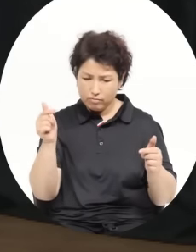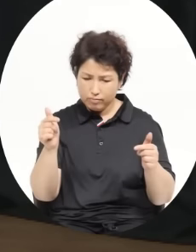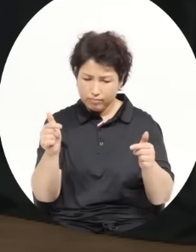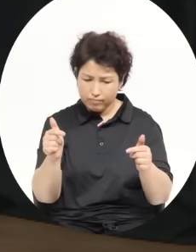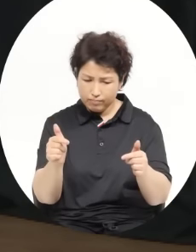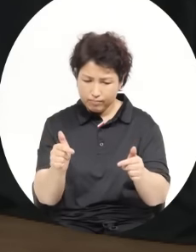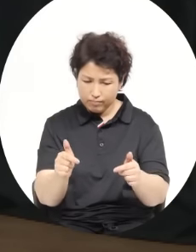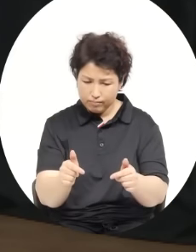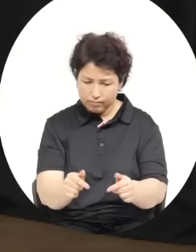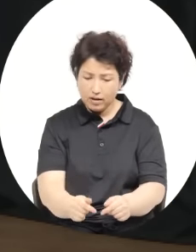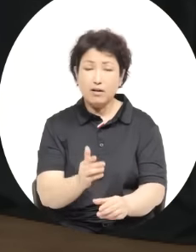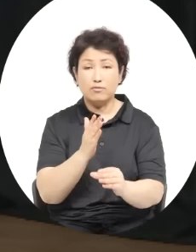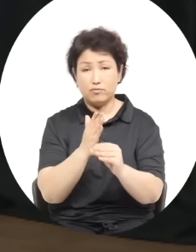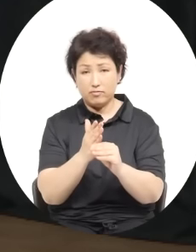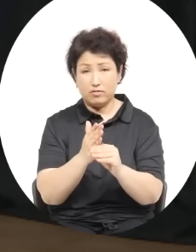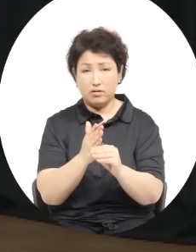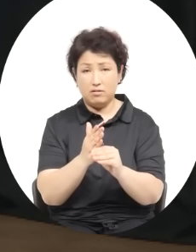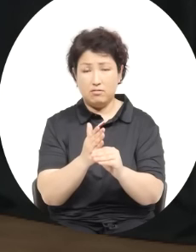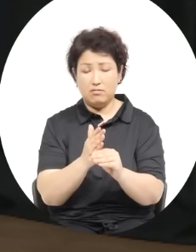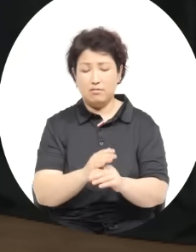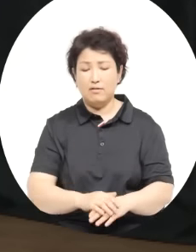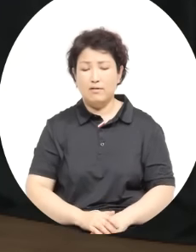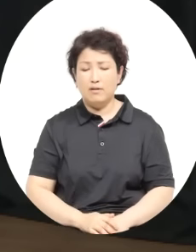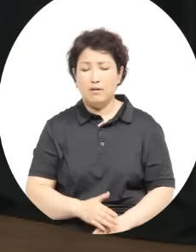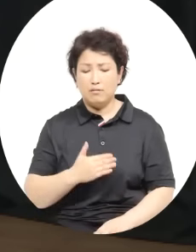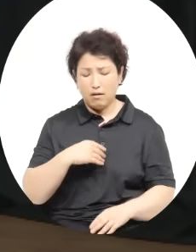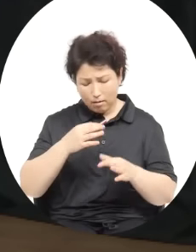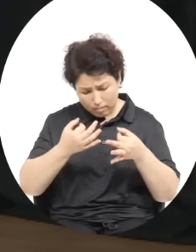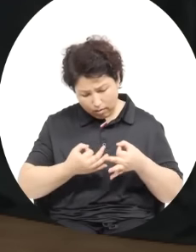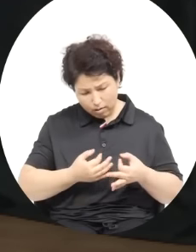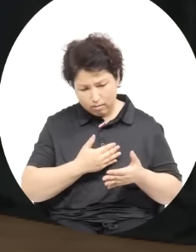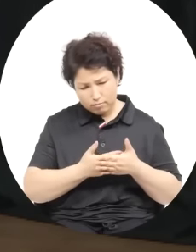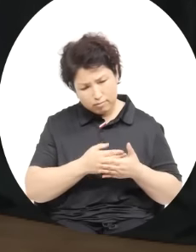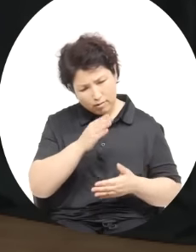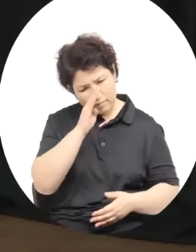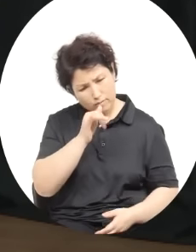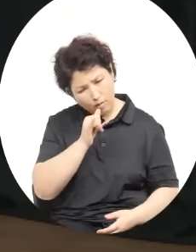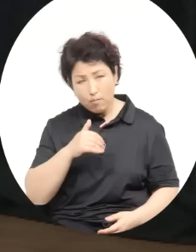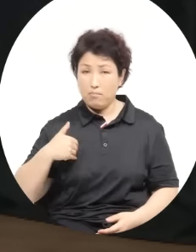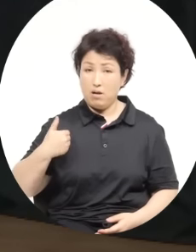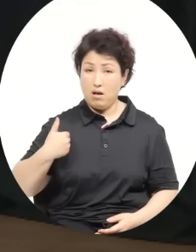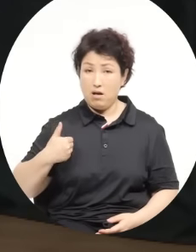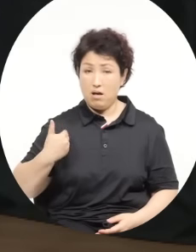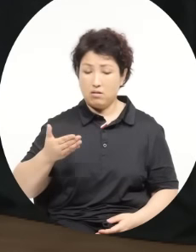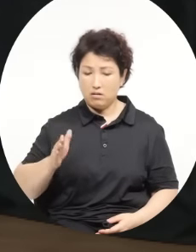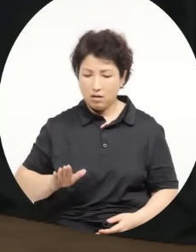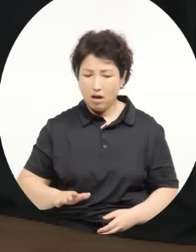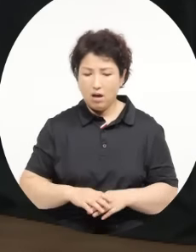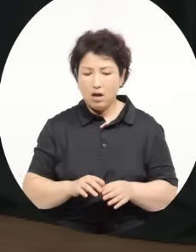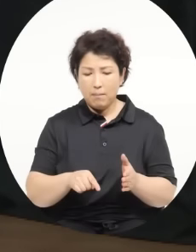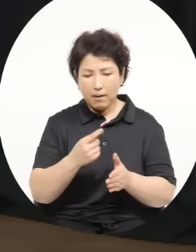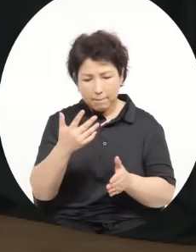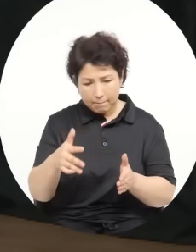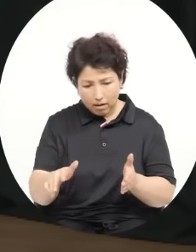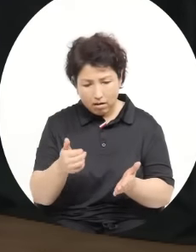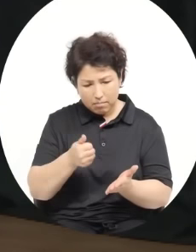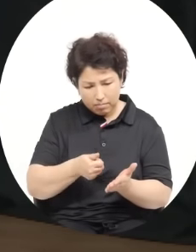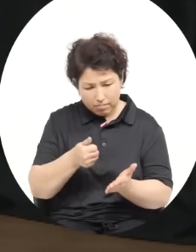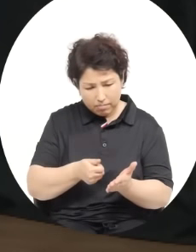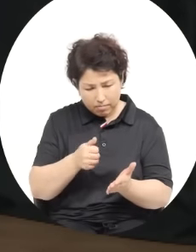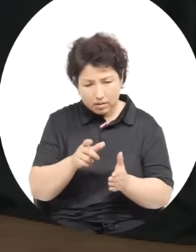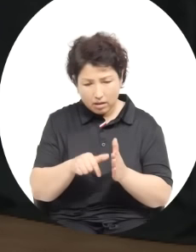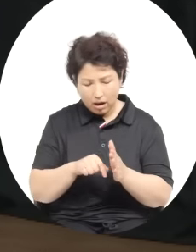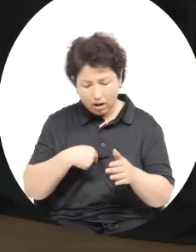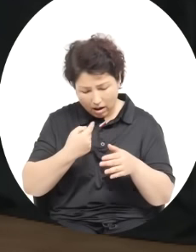있는 상태긴 상태예요. 그래서 저는 불안증이 있다는 것도 몰랐지만 불안증이 있다는 거를 이제 백발배를 하게